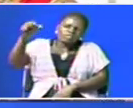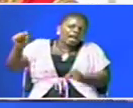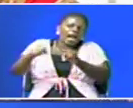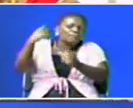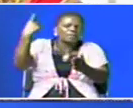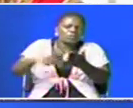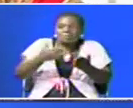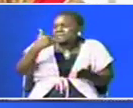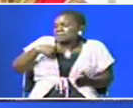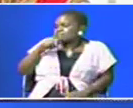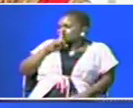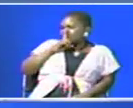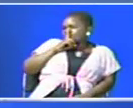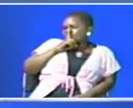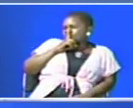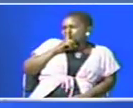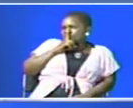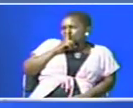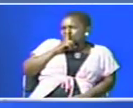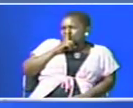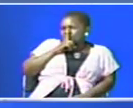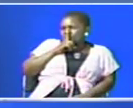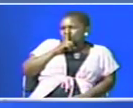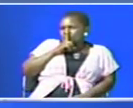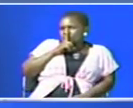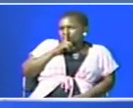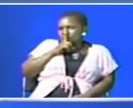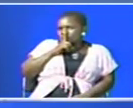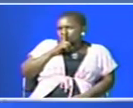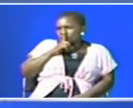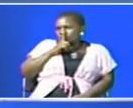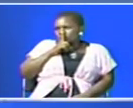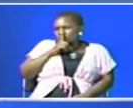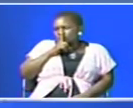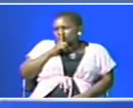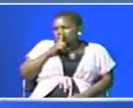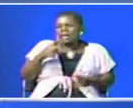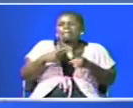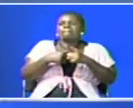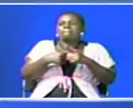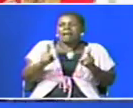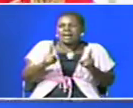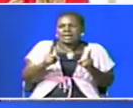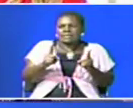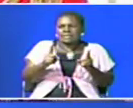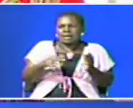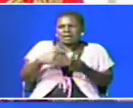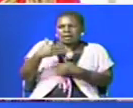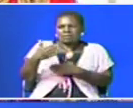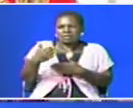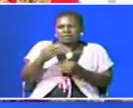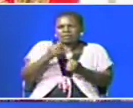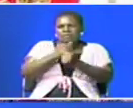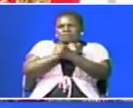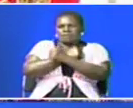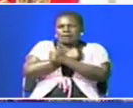afadhali nyamaze. Unaona, methali ya mapenzi ni ya kiswibi, mapenzi ya wawili. Lakini baada hapa sasa yanakuwa mapenzi ya